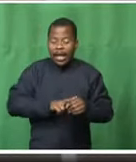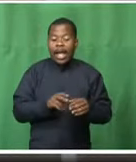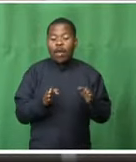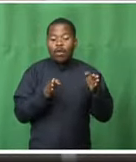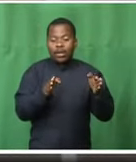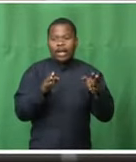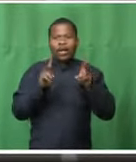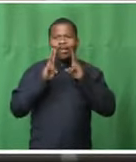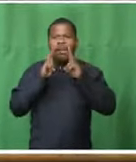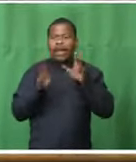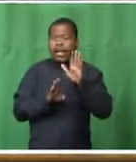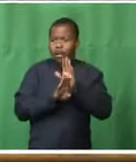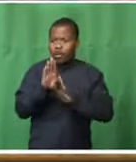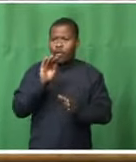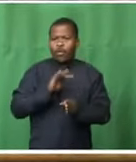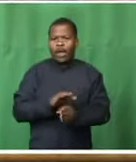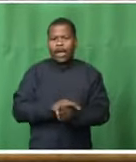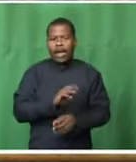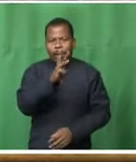emhlabeni jikelele.